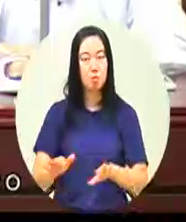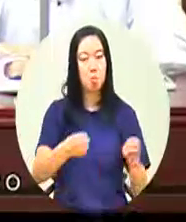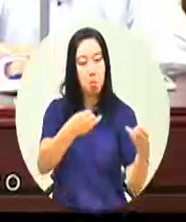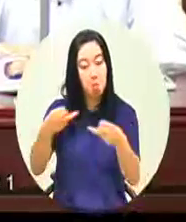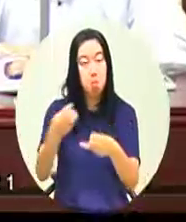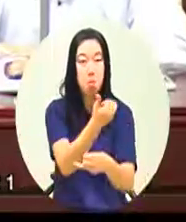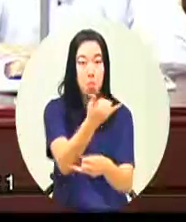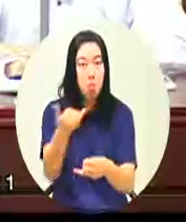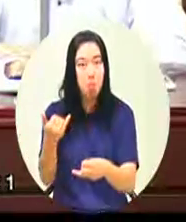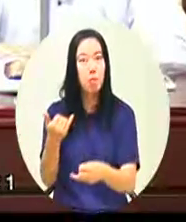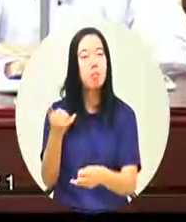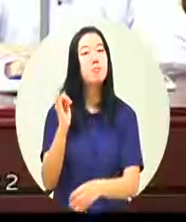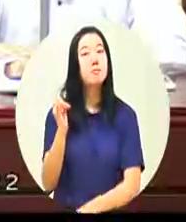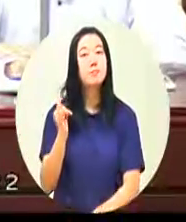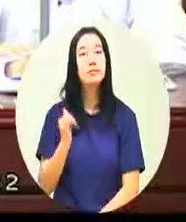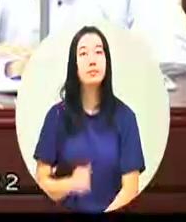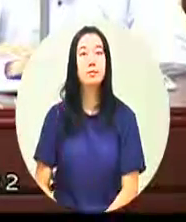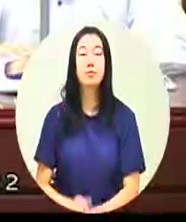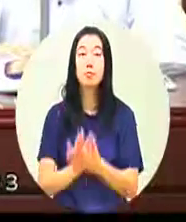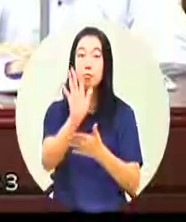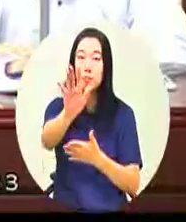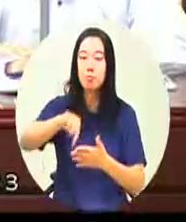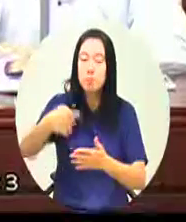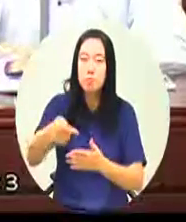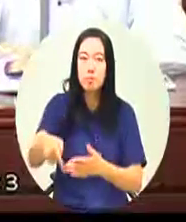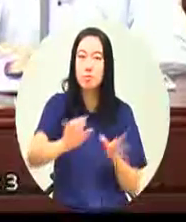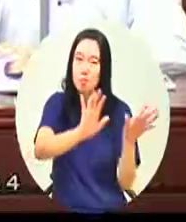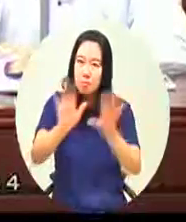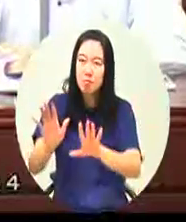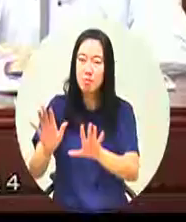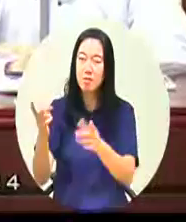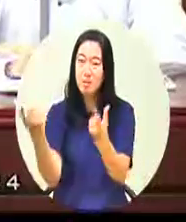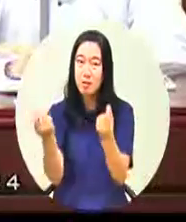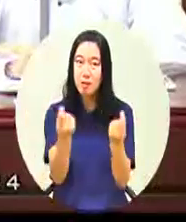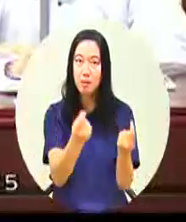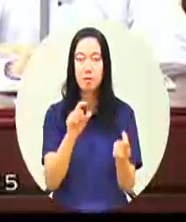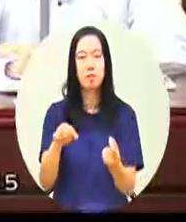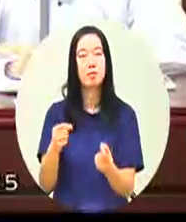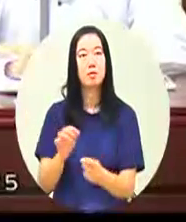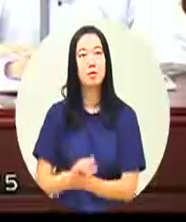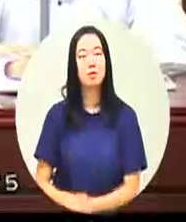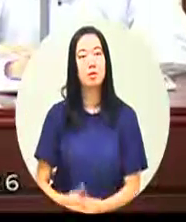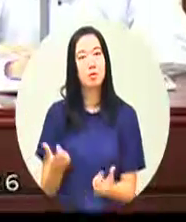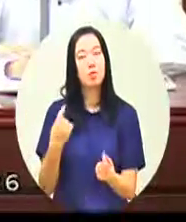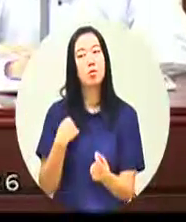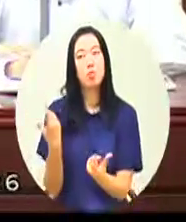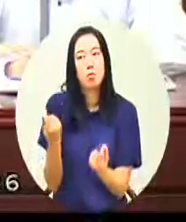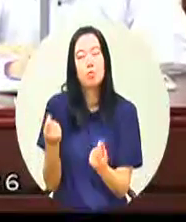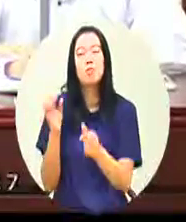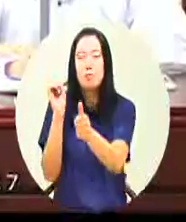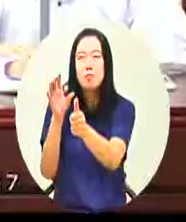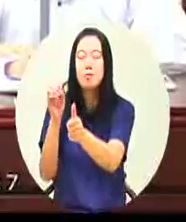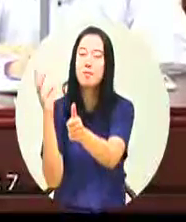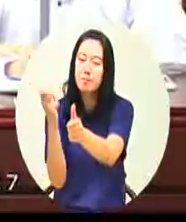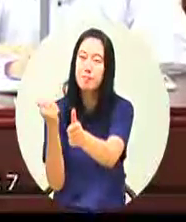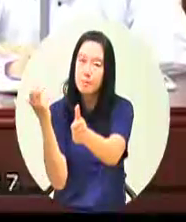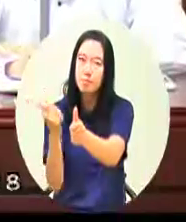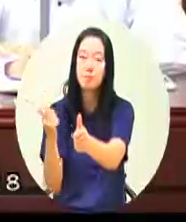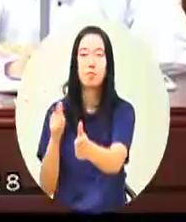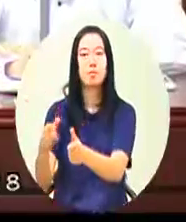不错。那后续我们类似这种状况，还是用一些相关的劝导方式来跟民众做沟